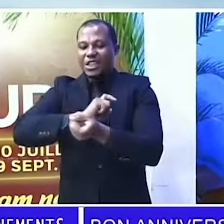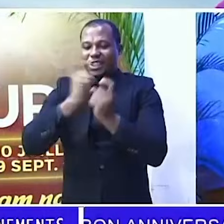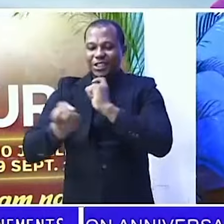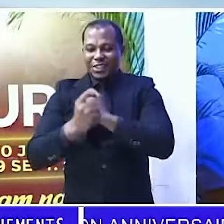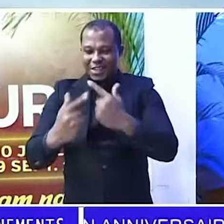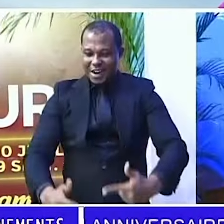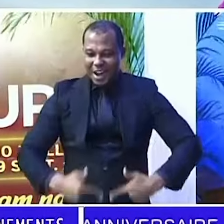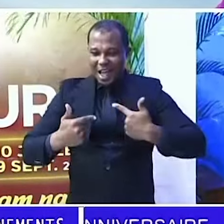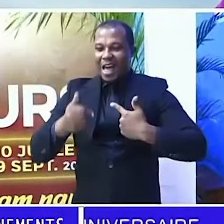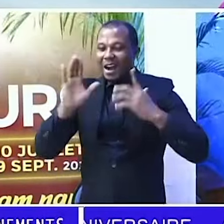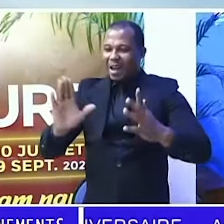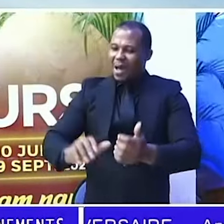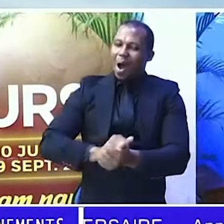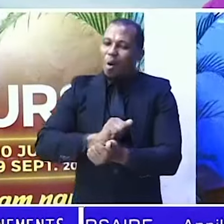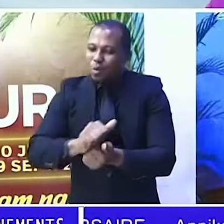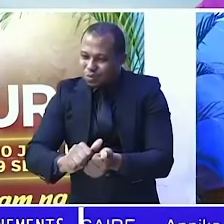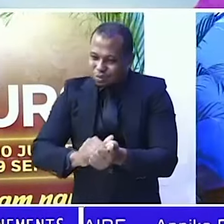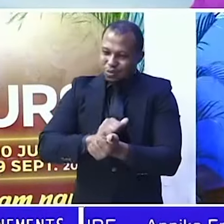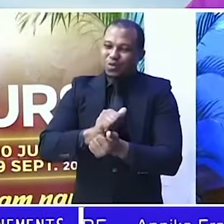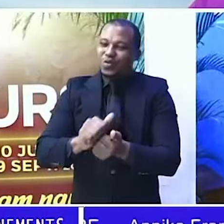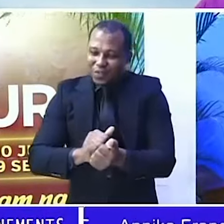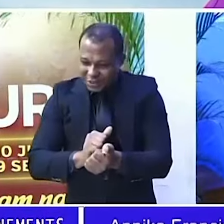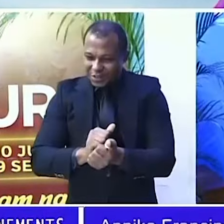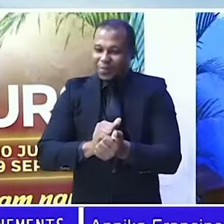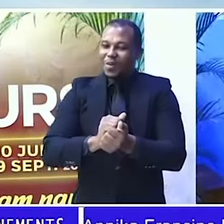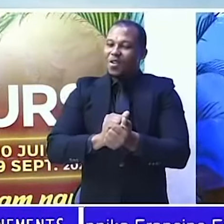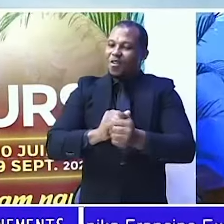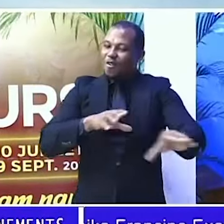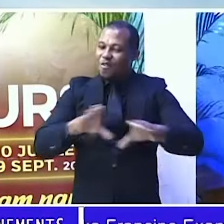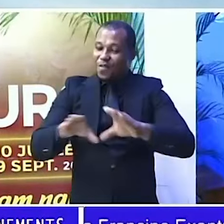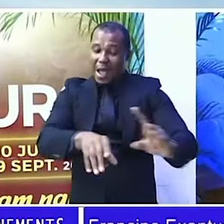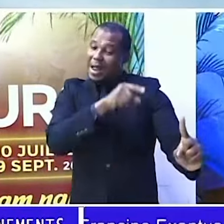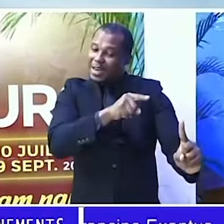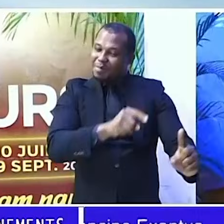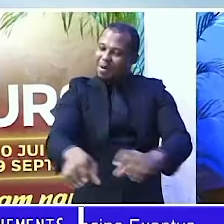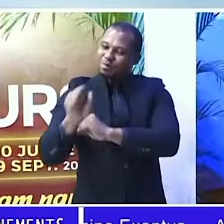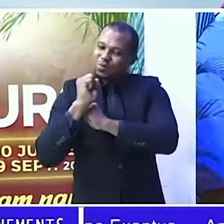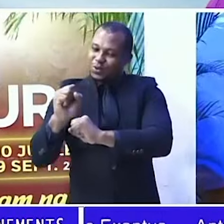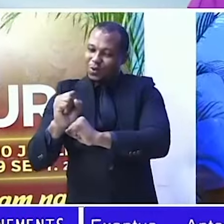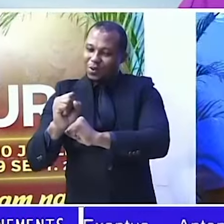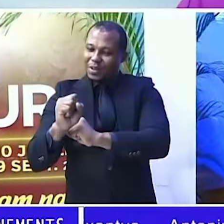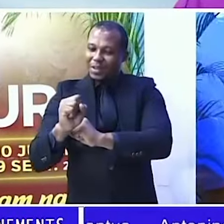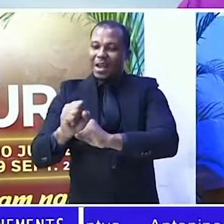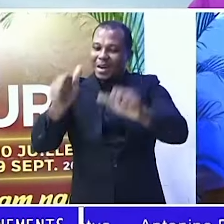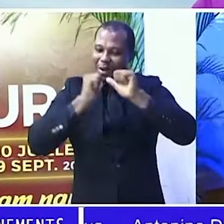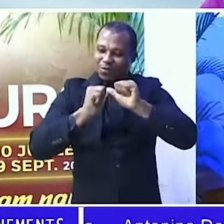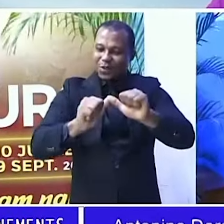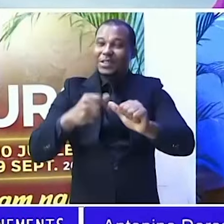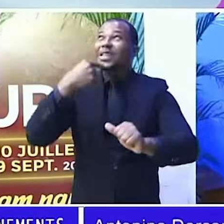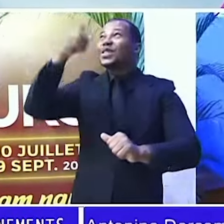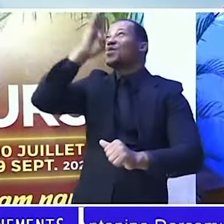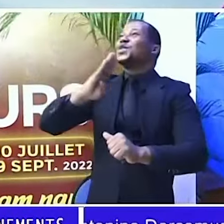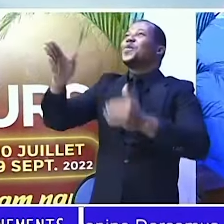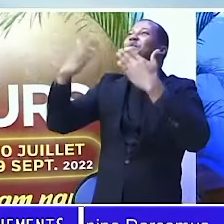la souffrance fait Monseigneur Dumas vie plus solide comme mon et comme petit bon Dieu. Nous allons continuer à dire mon Dieu merci,